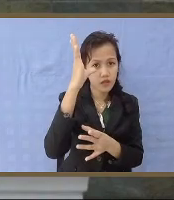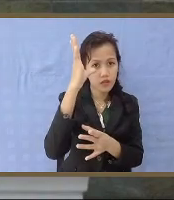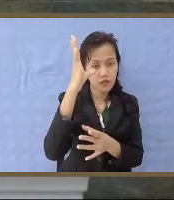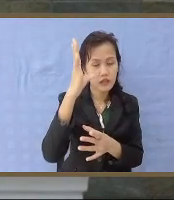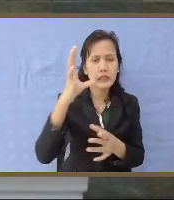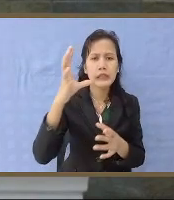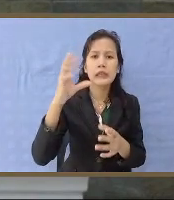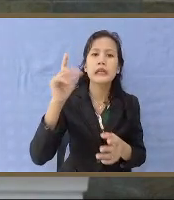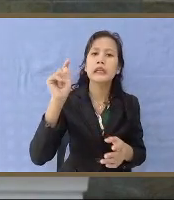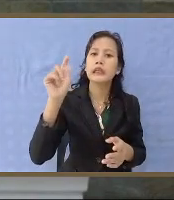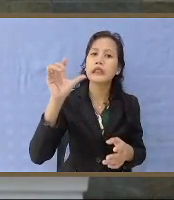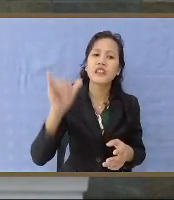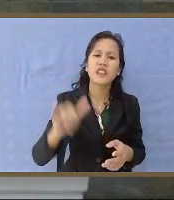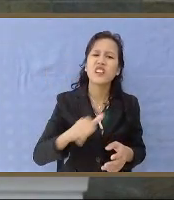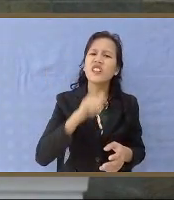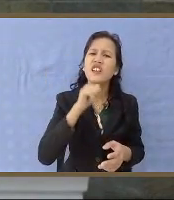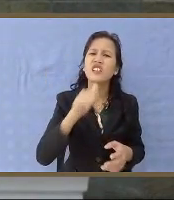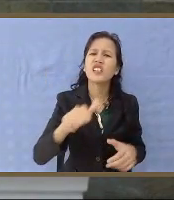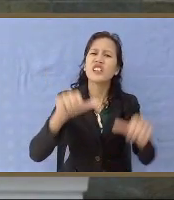they cannot bear it.